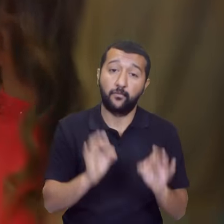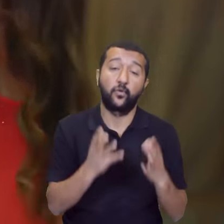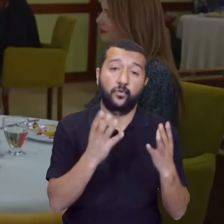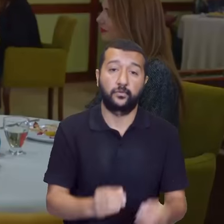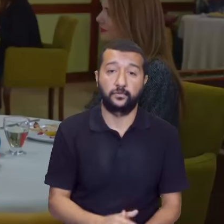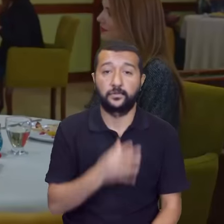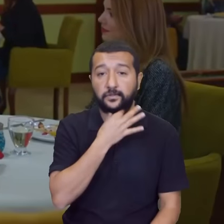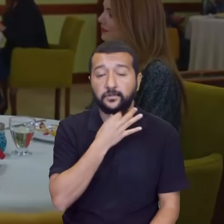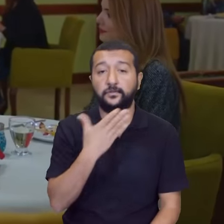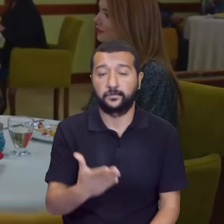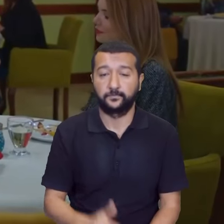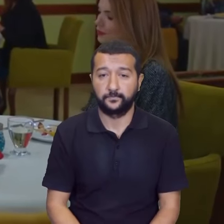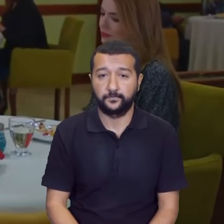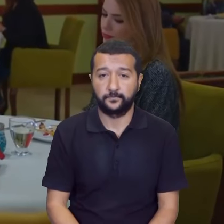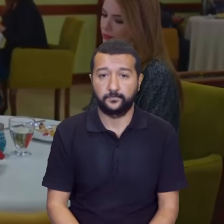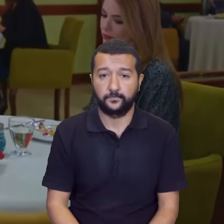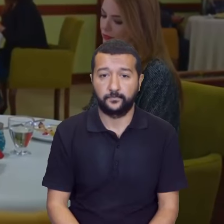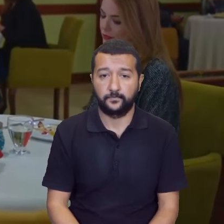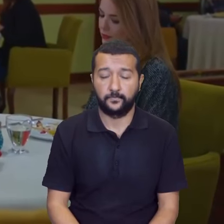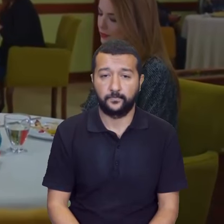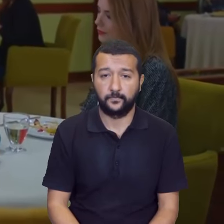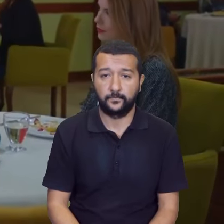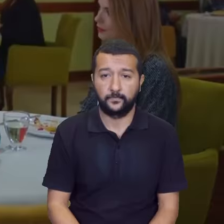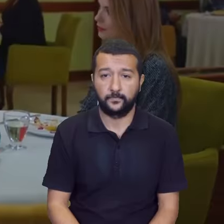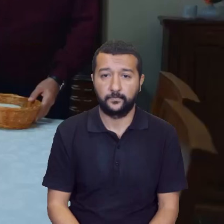şey. Teşekkür ederim.